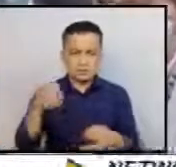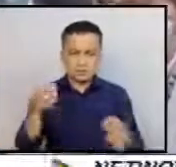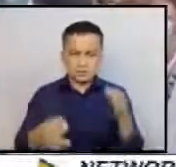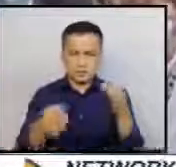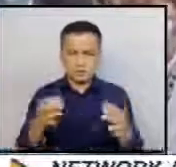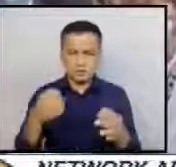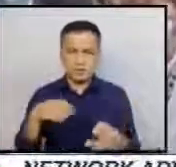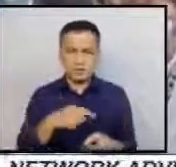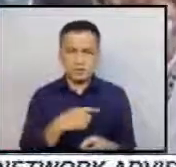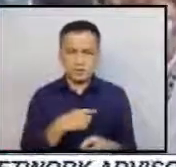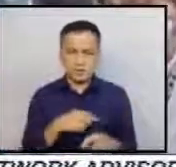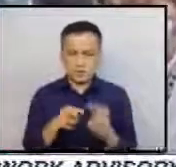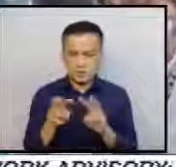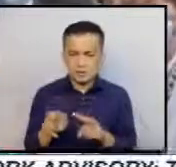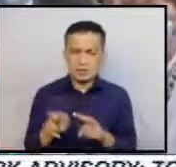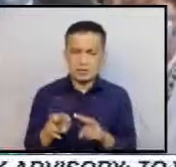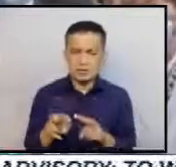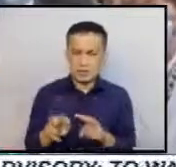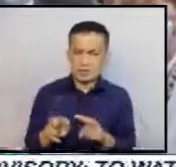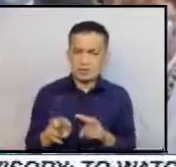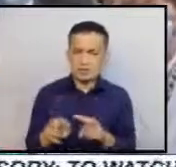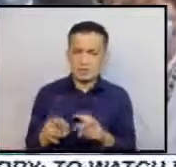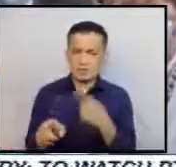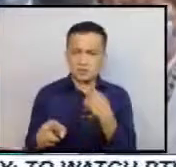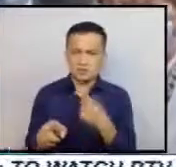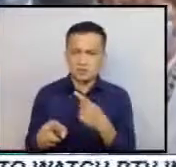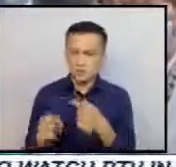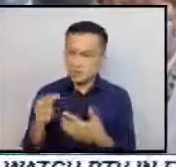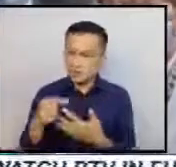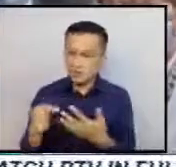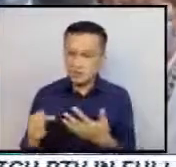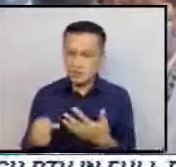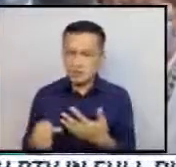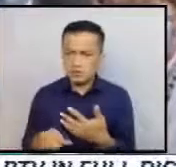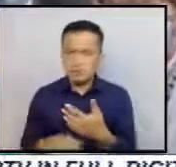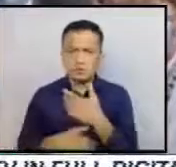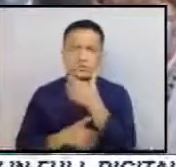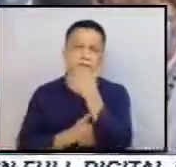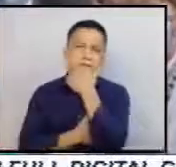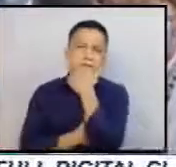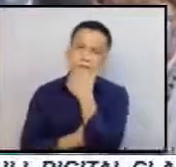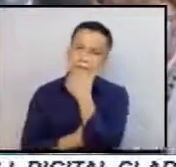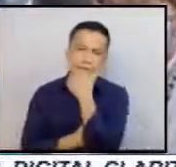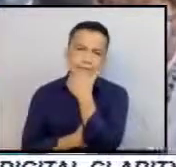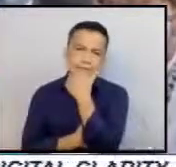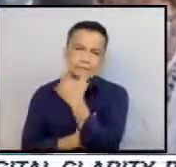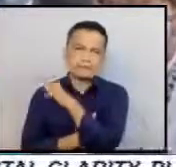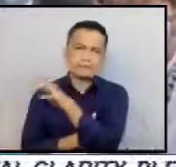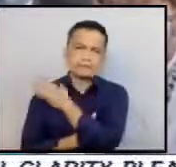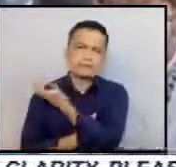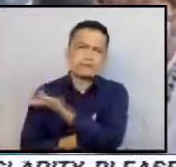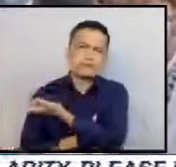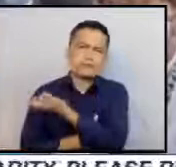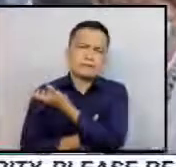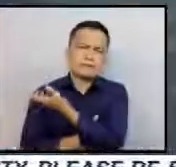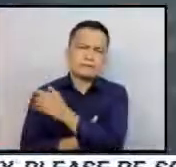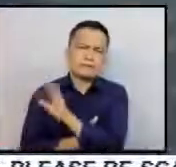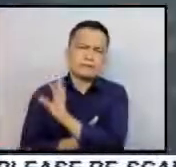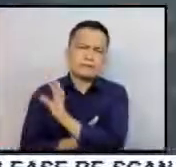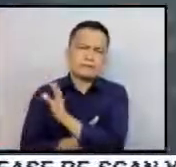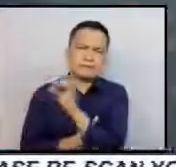Pag nakita mo, uy, sila ganito, sila ganyan, naku, puro undesirable ang kasama. Naku, huwag na yun,